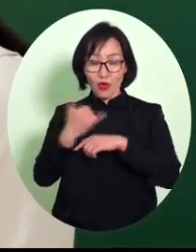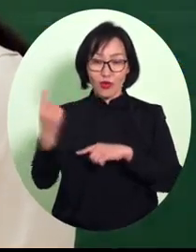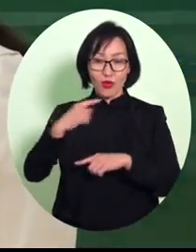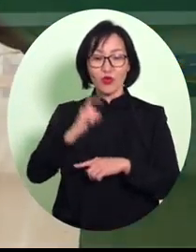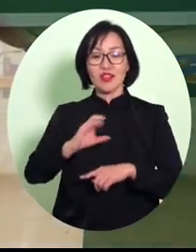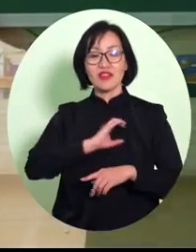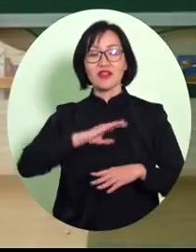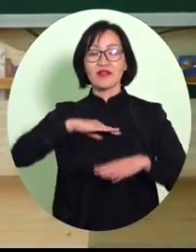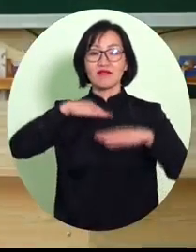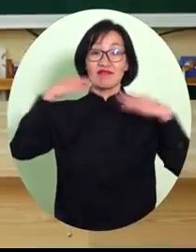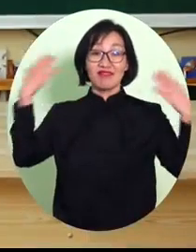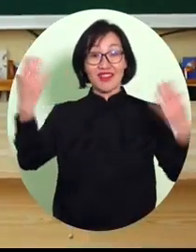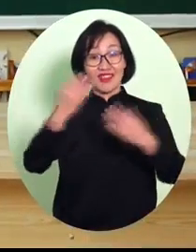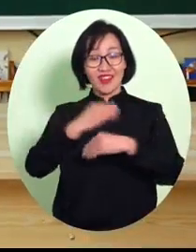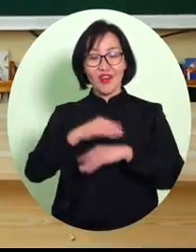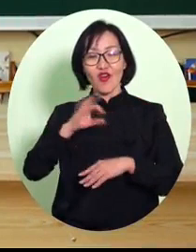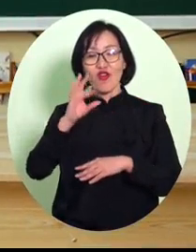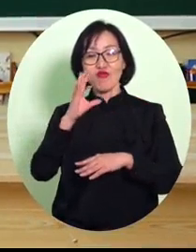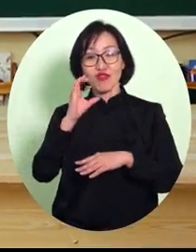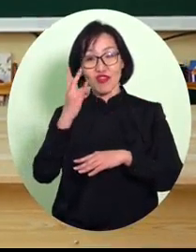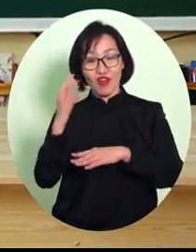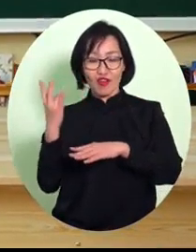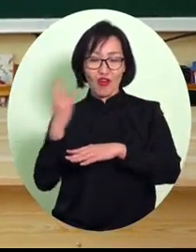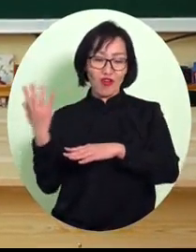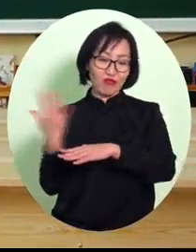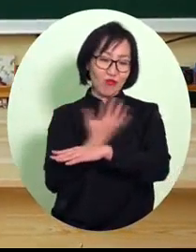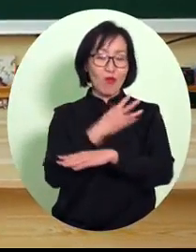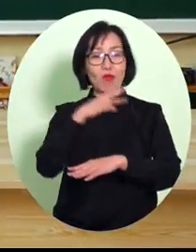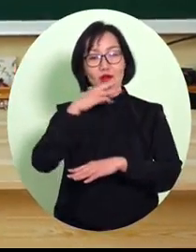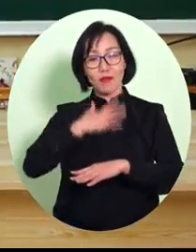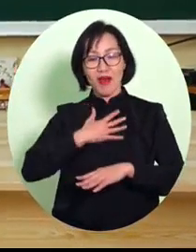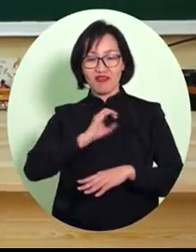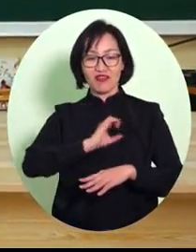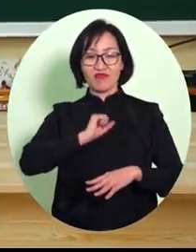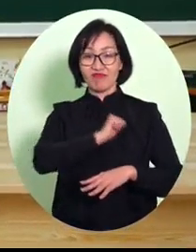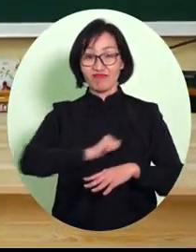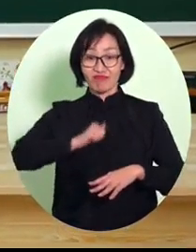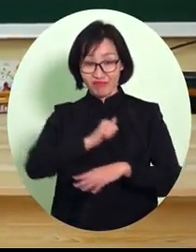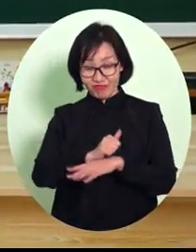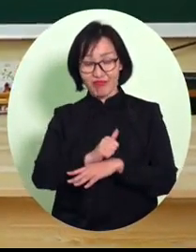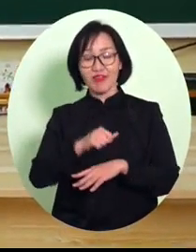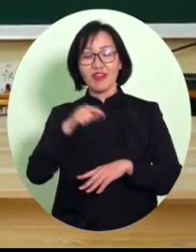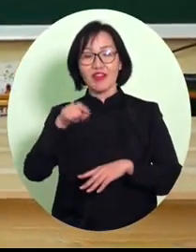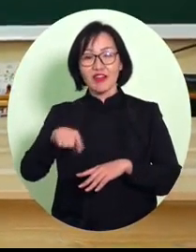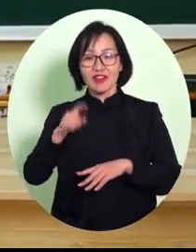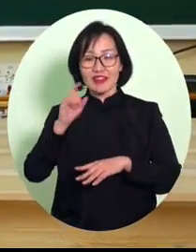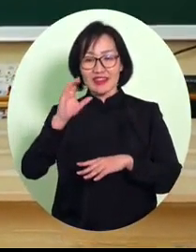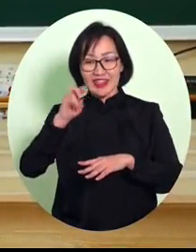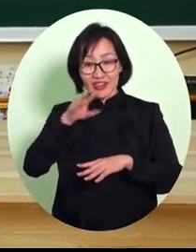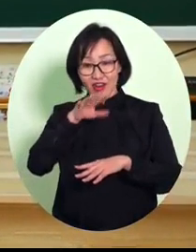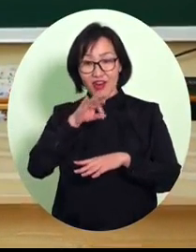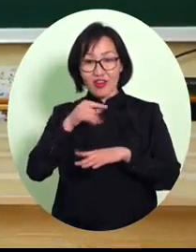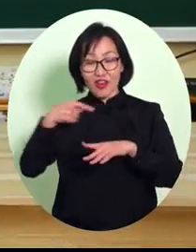сэтгэл тэнгэр, өвсний соёо ногоорход мормал хангар. Холх наран ойртож хасын